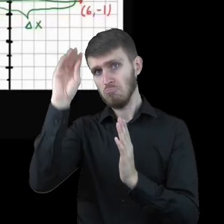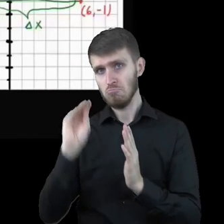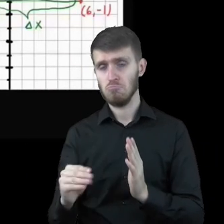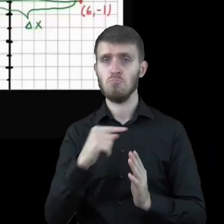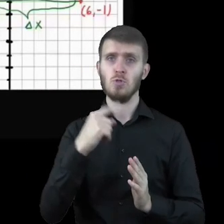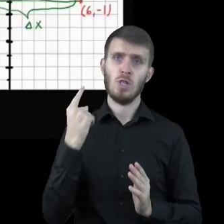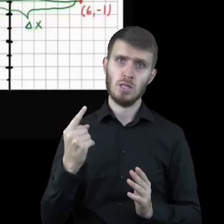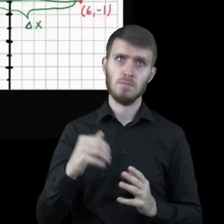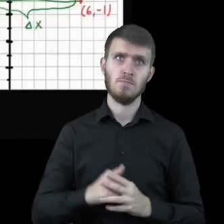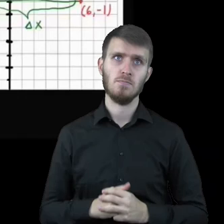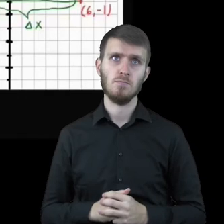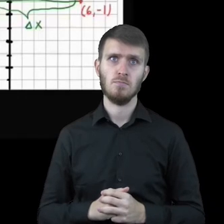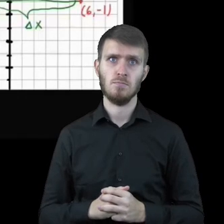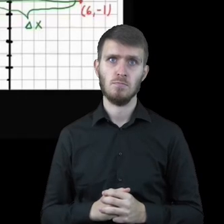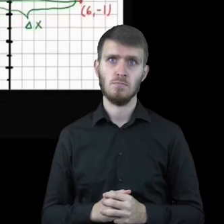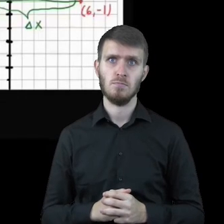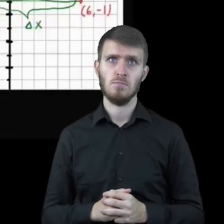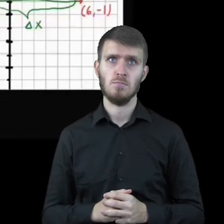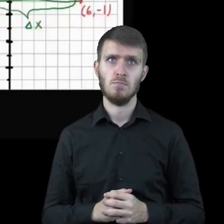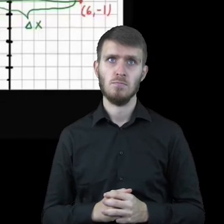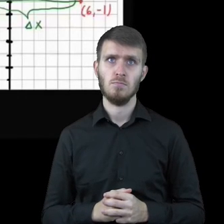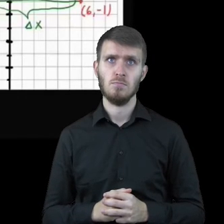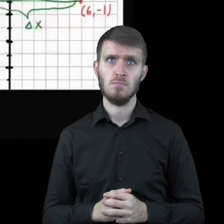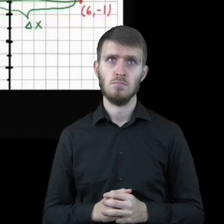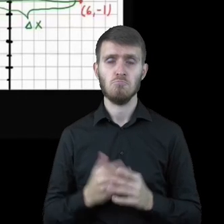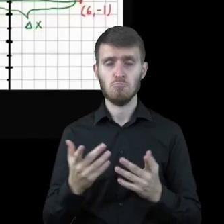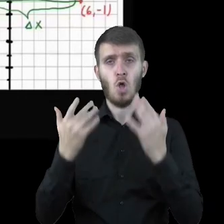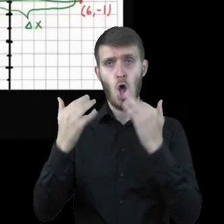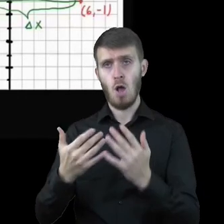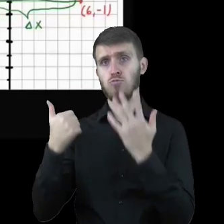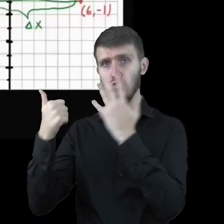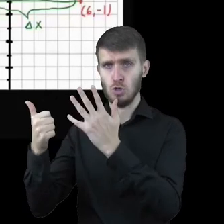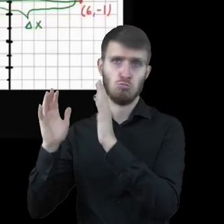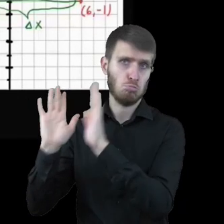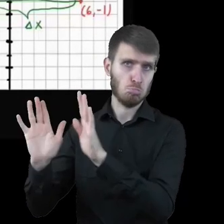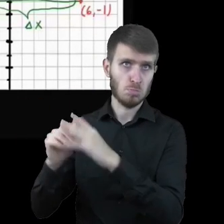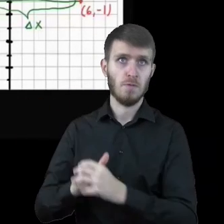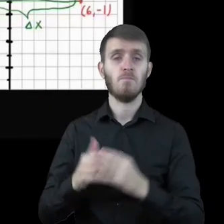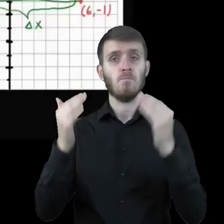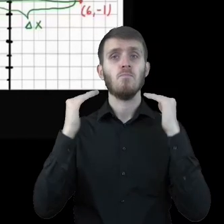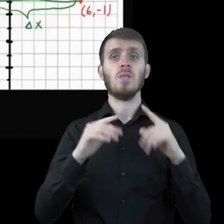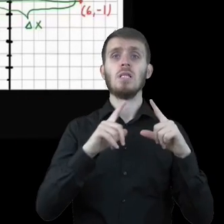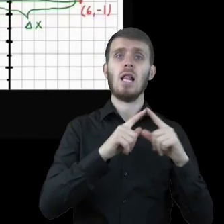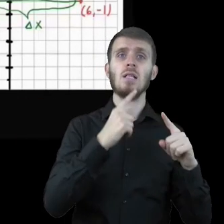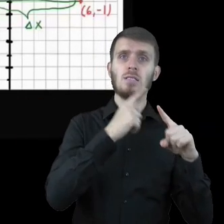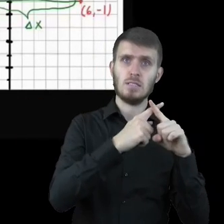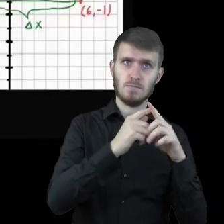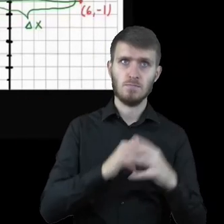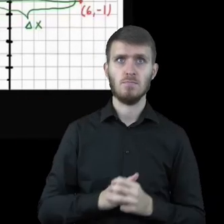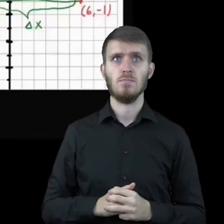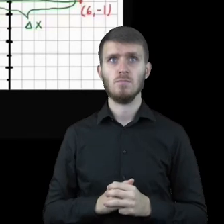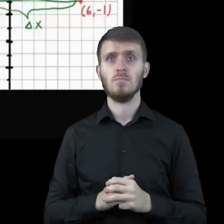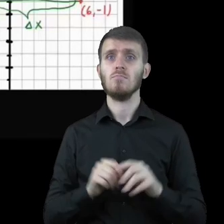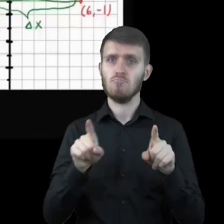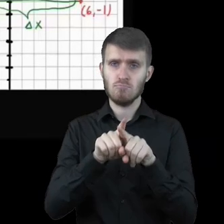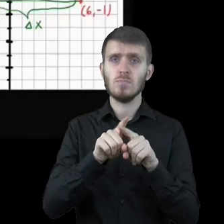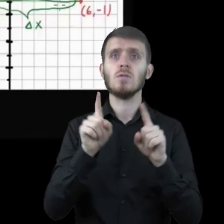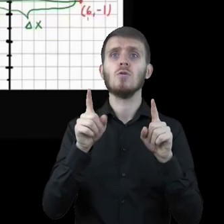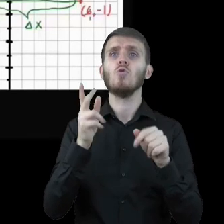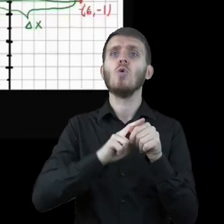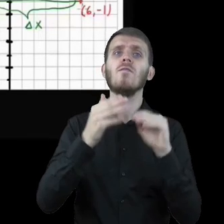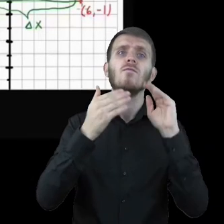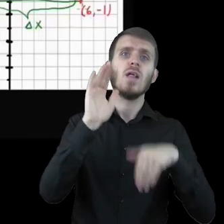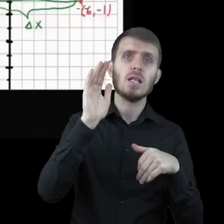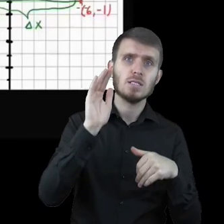odjąć mniejszy, czyli minus 1 i to jest 6. Delta X to